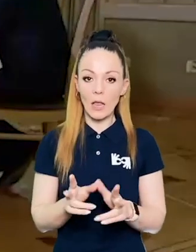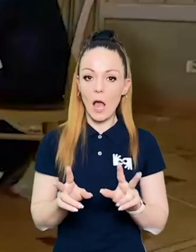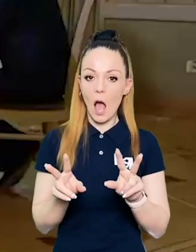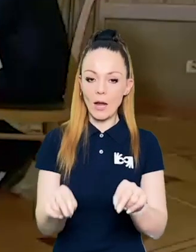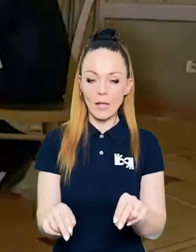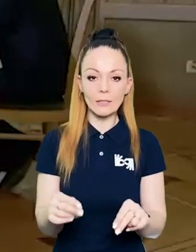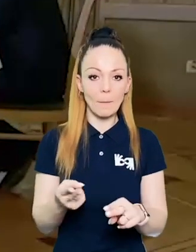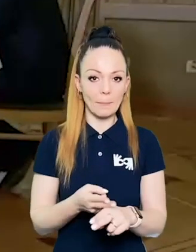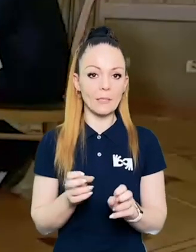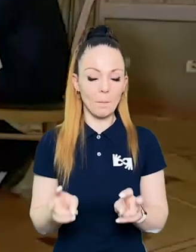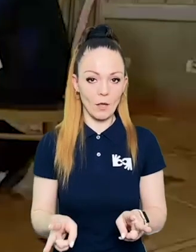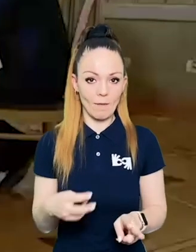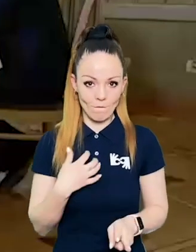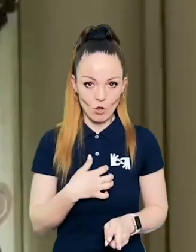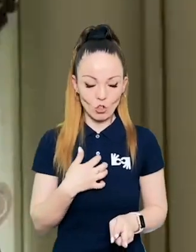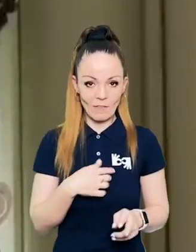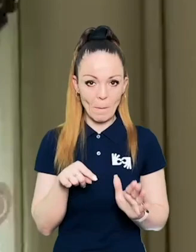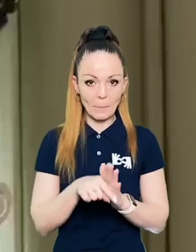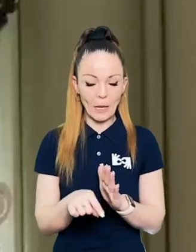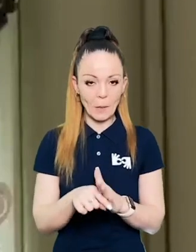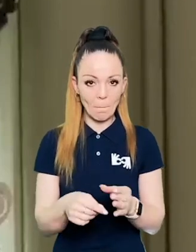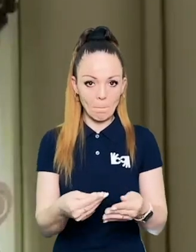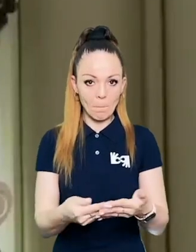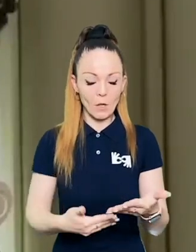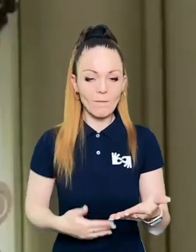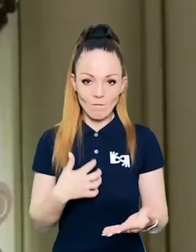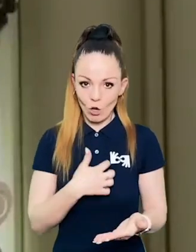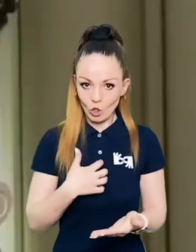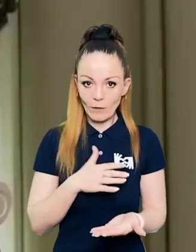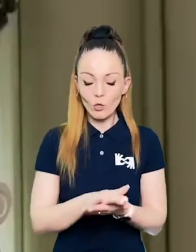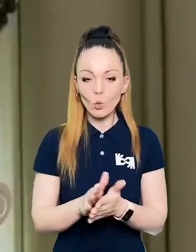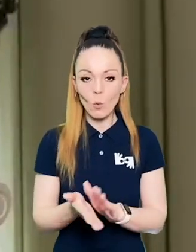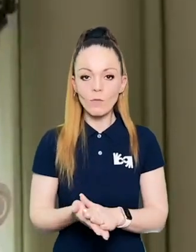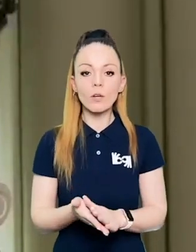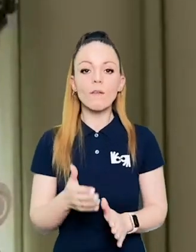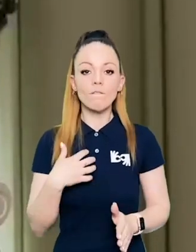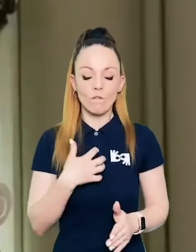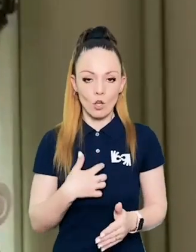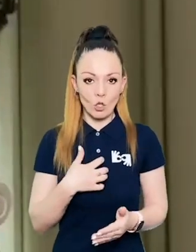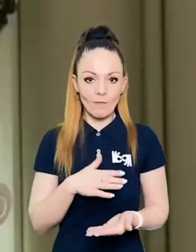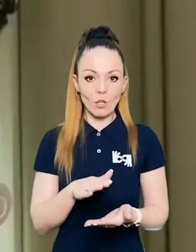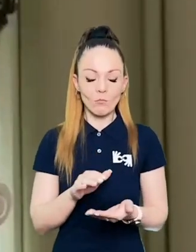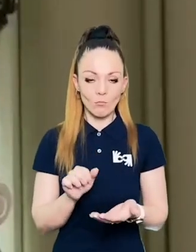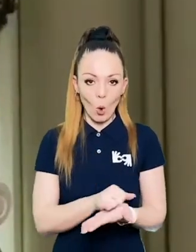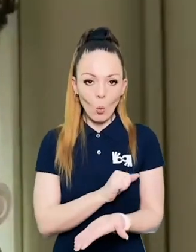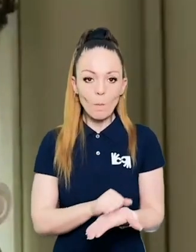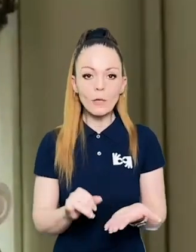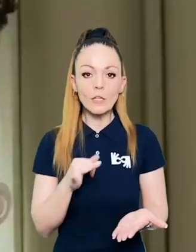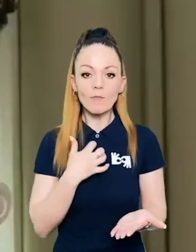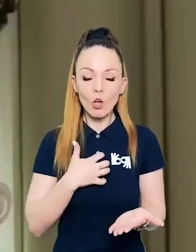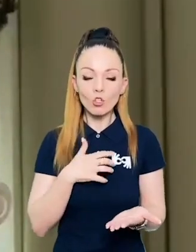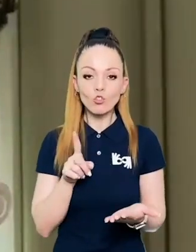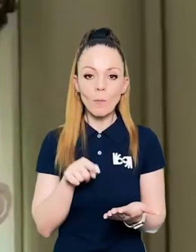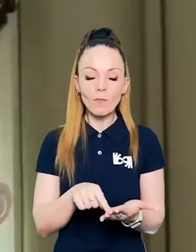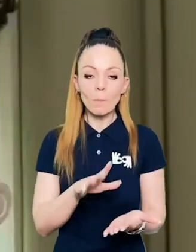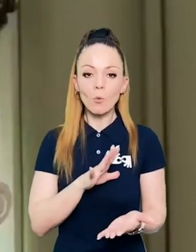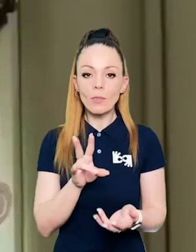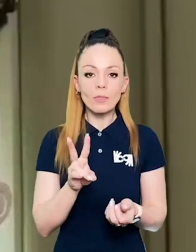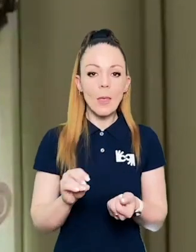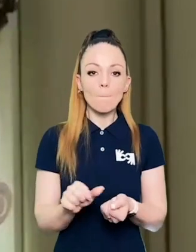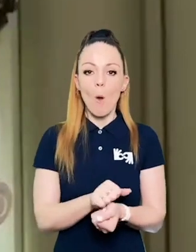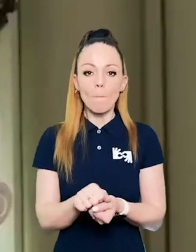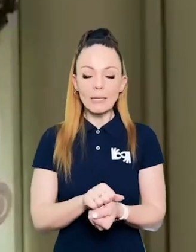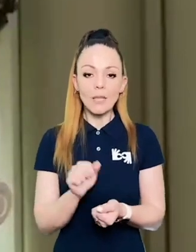Наприклад, гарантії безпеки. Важливий предмет, важливий договір, важливий документ. І важливо, щоб він був